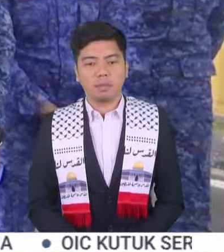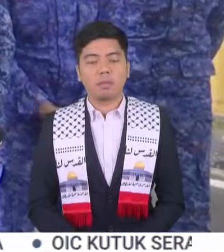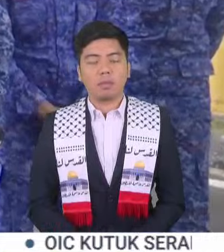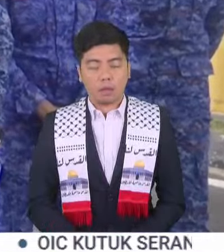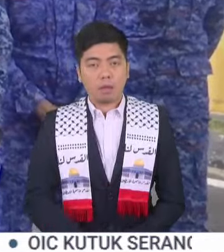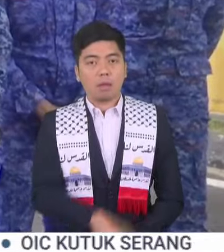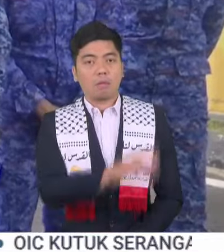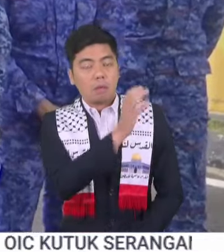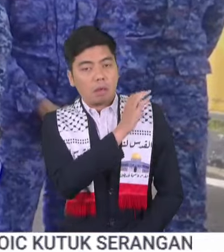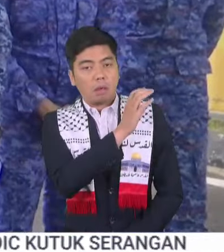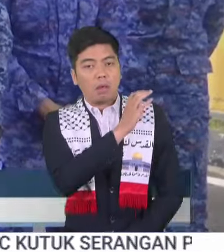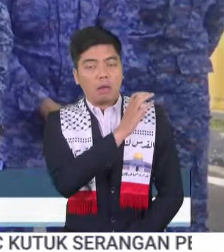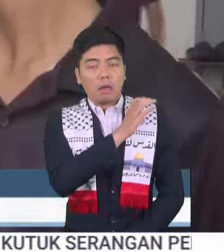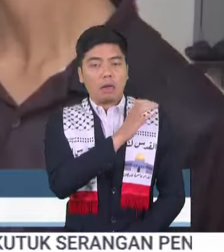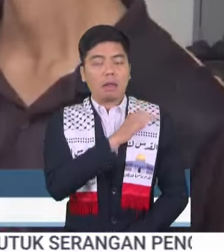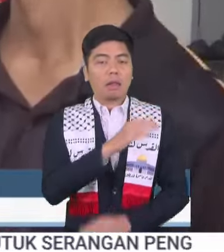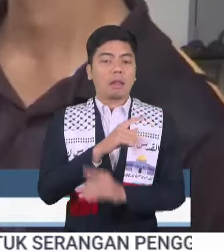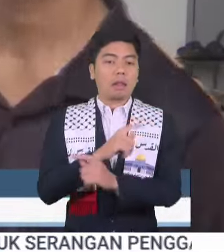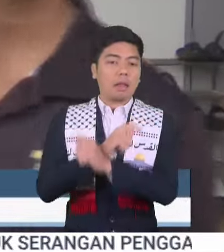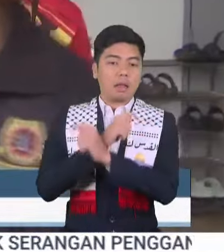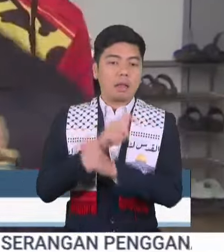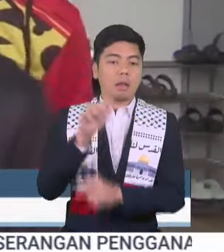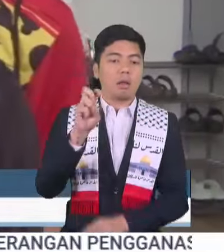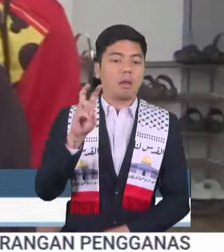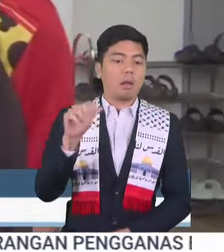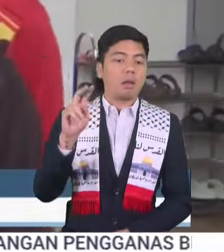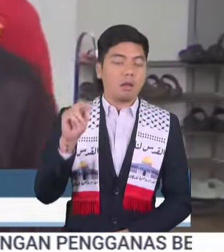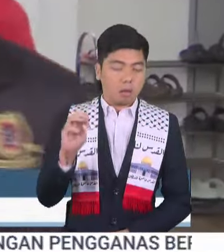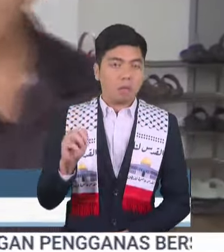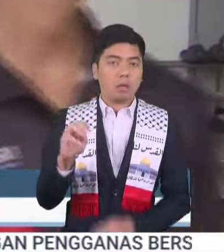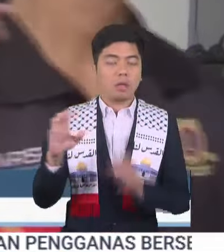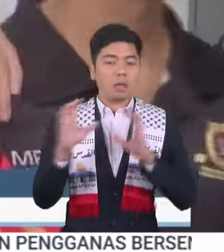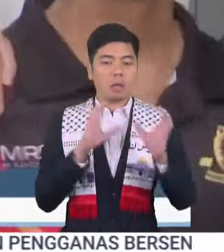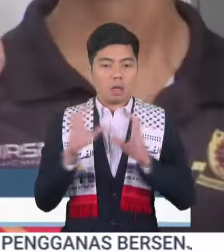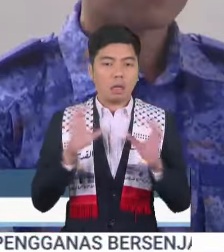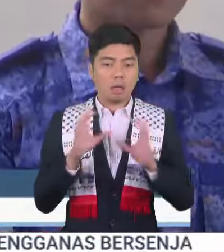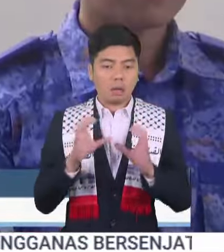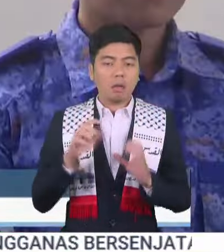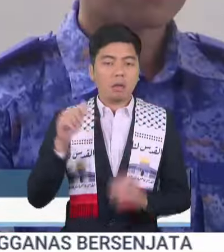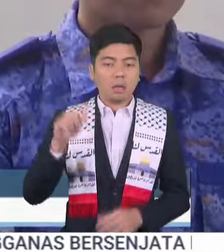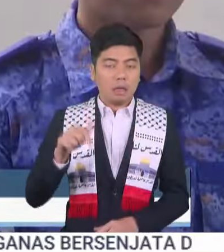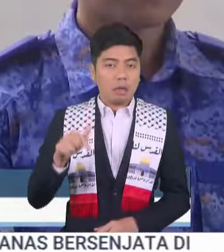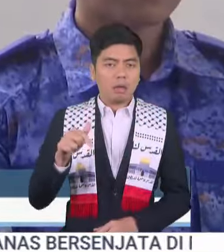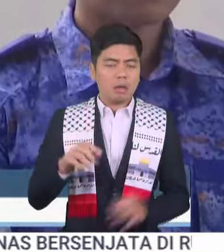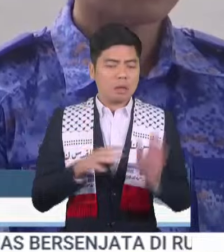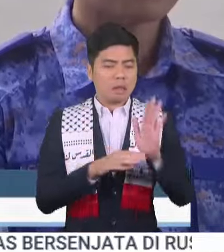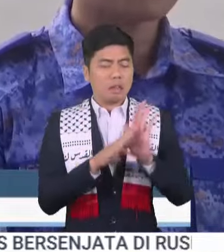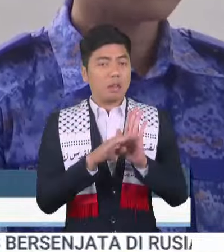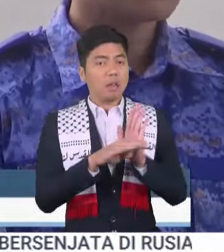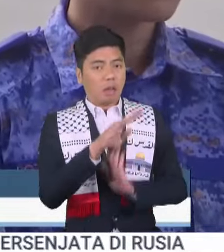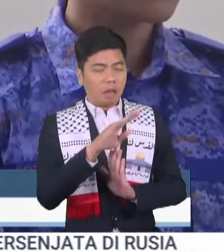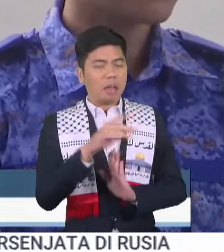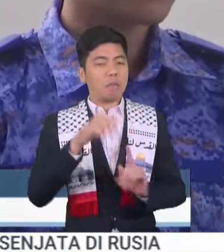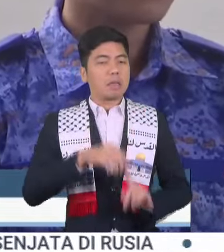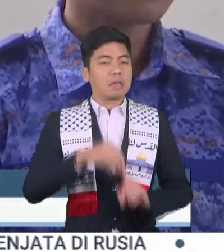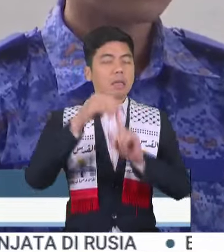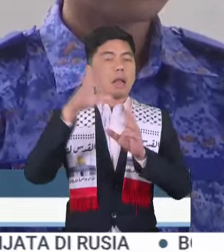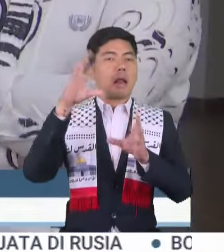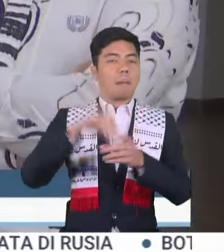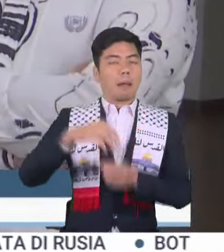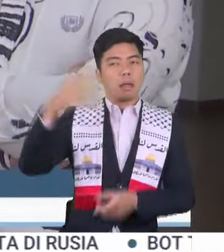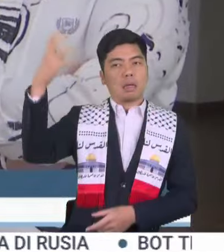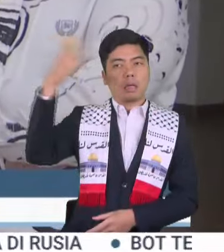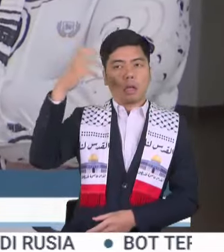Pegawai Pertahanan Awam Bahagian Kuching Wan Khairul Wan Tajudin berkata, kes berkenaan lazimnya meningkat semasa musim panas